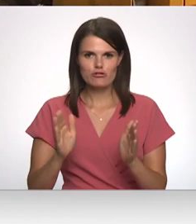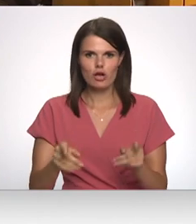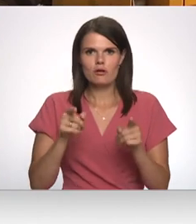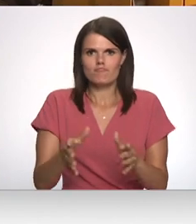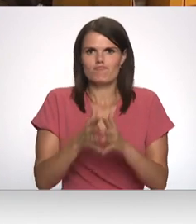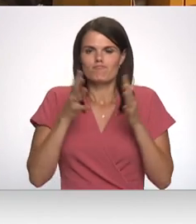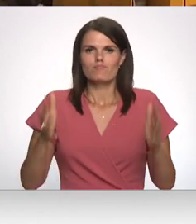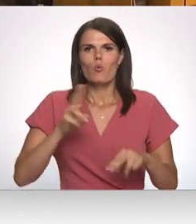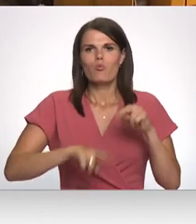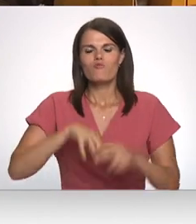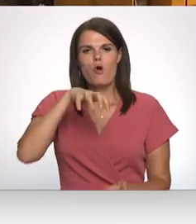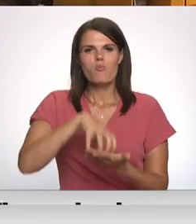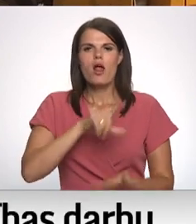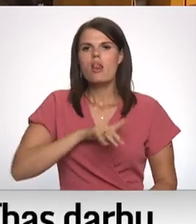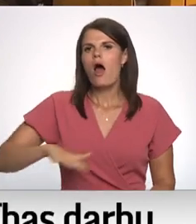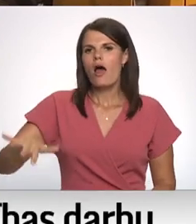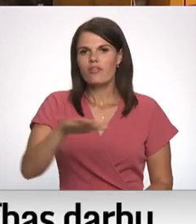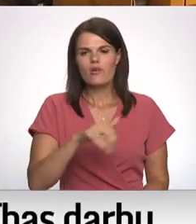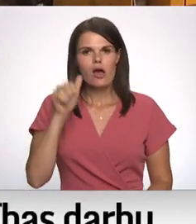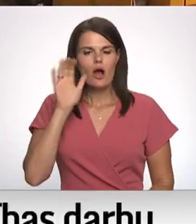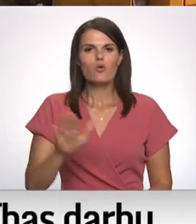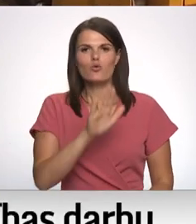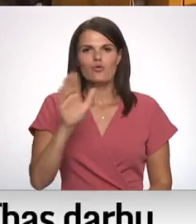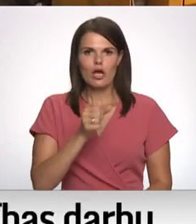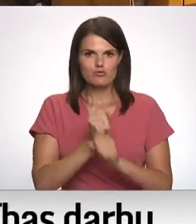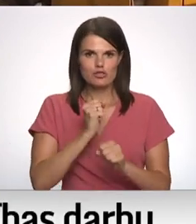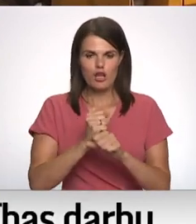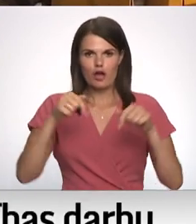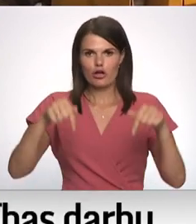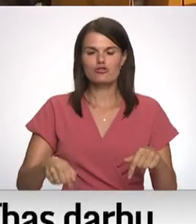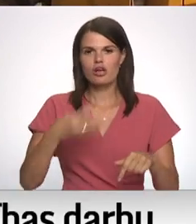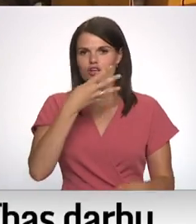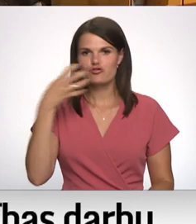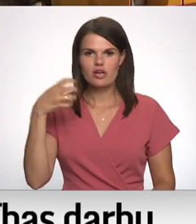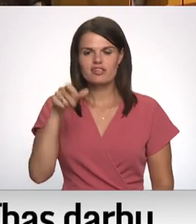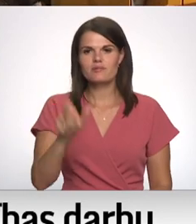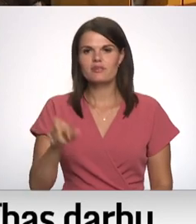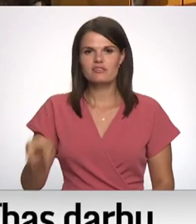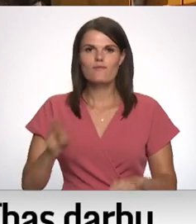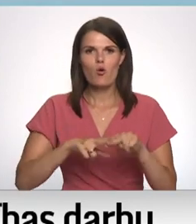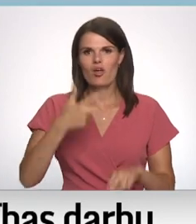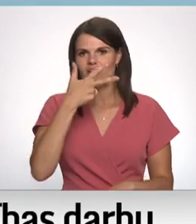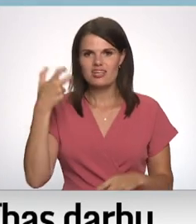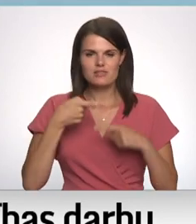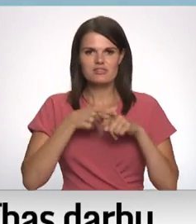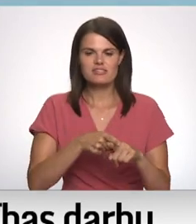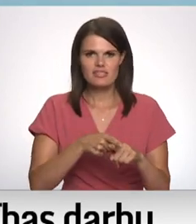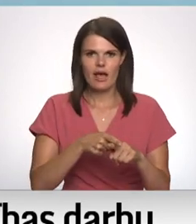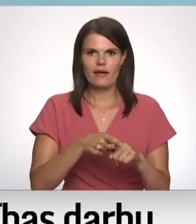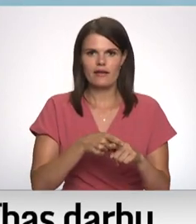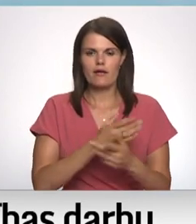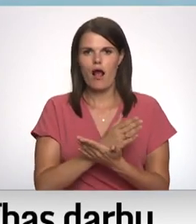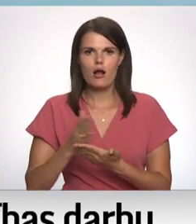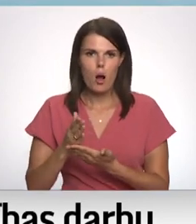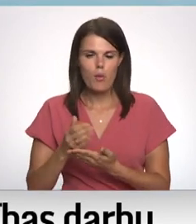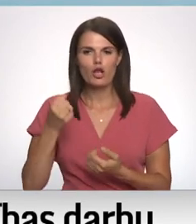vērienīgākajiem būvobjektiem Latvijā. Ikdien darbos šeit iesaistīti 400 cilvēku un 300 tehnikas vienības. Šoferis Ivars